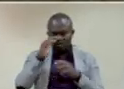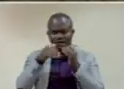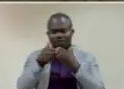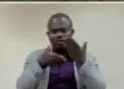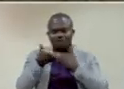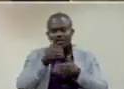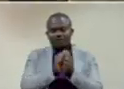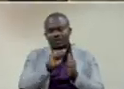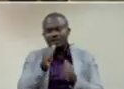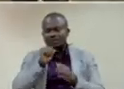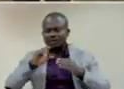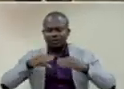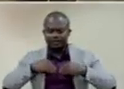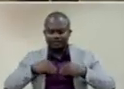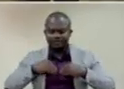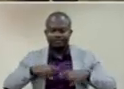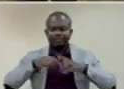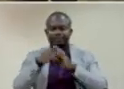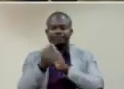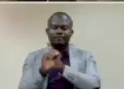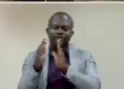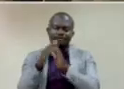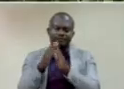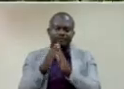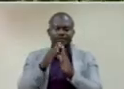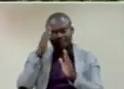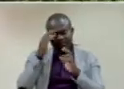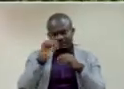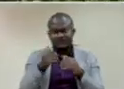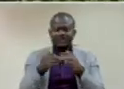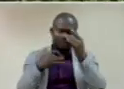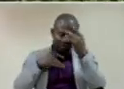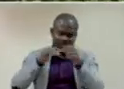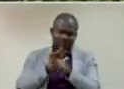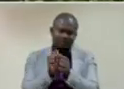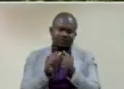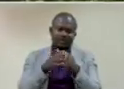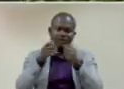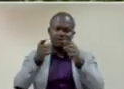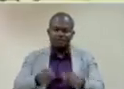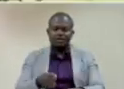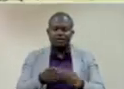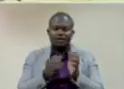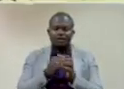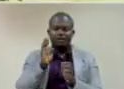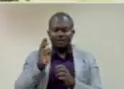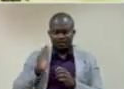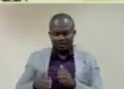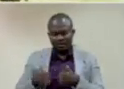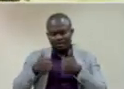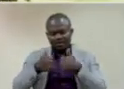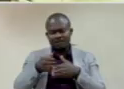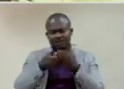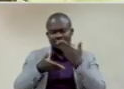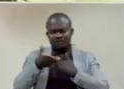n'abandi bitemewe. Abatuye mu yindi midugudu ngo nabo bamenye ko hateye icyorezo cya COVID-19 ariko ngo bazitwararika mu